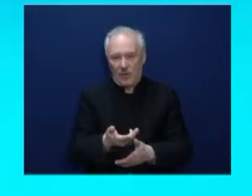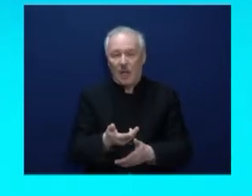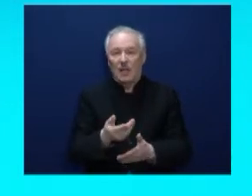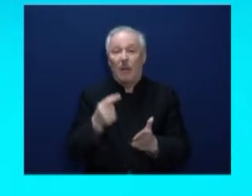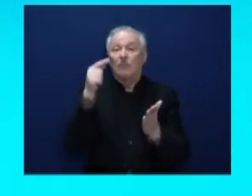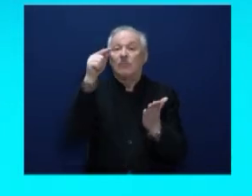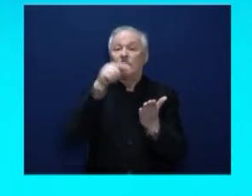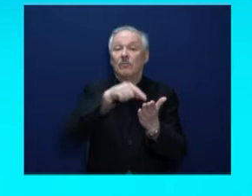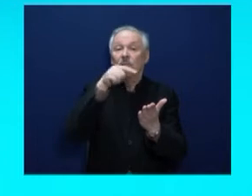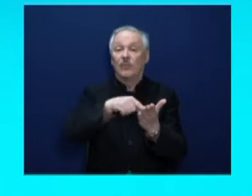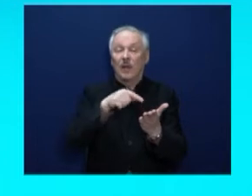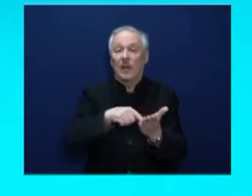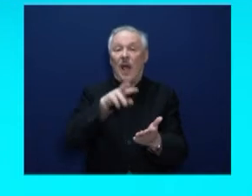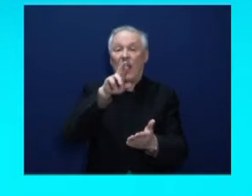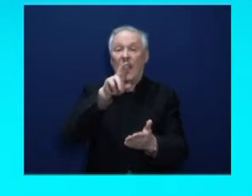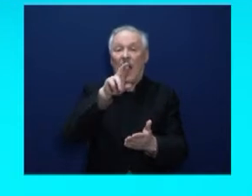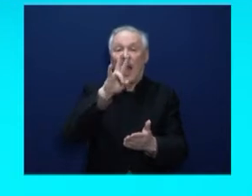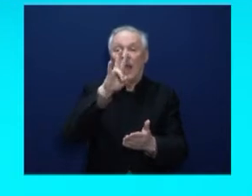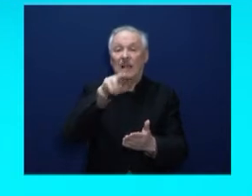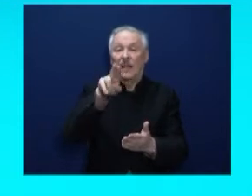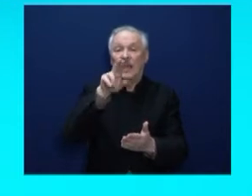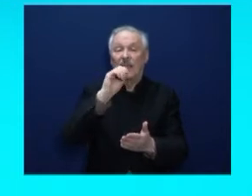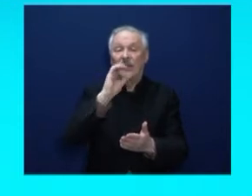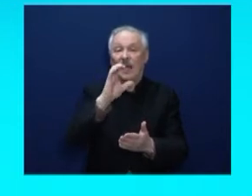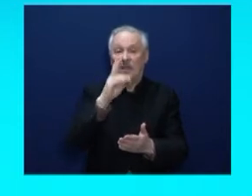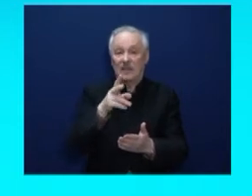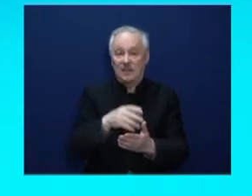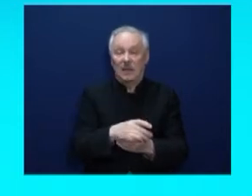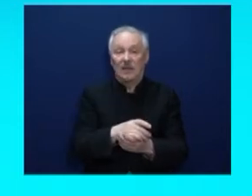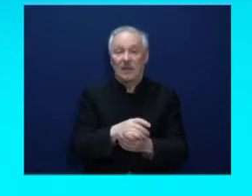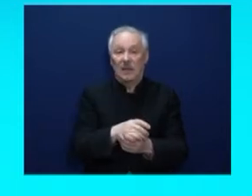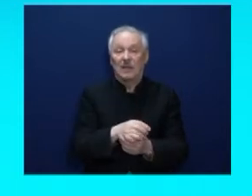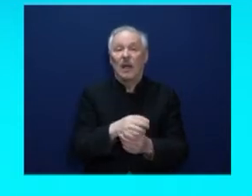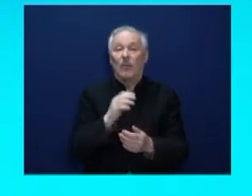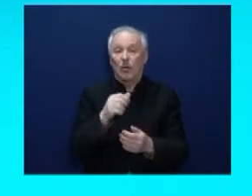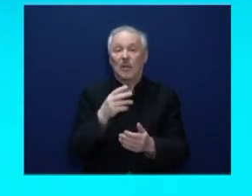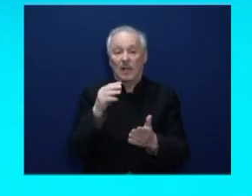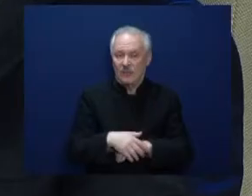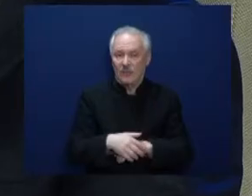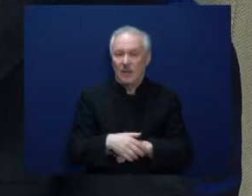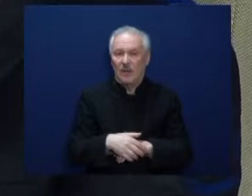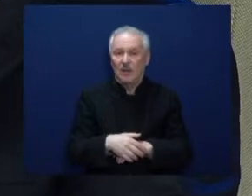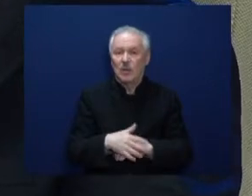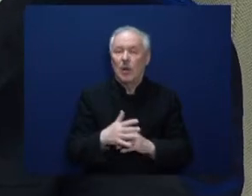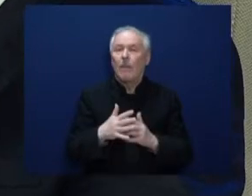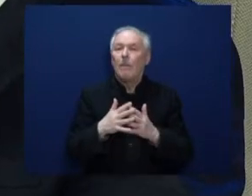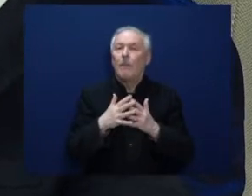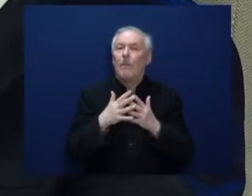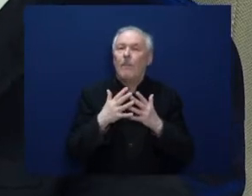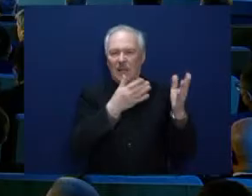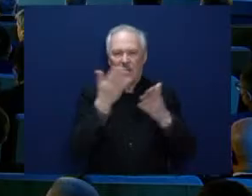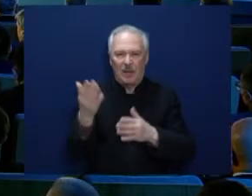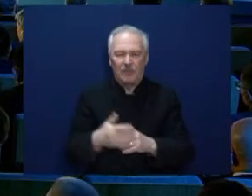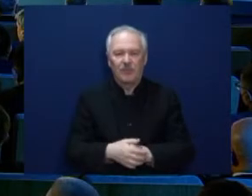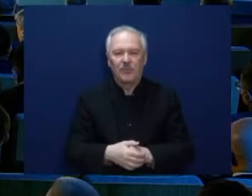на Яндекс. Мы встречались с командой Яндекса. Уже первые такие веломаршруты мы